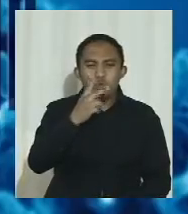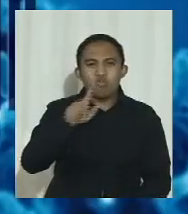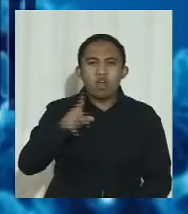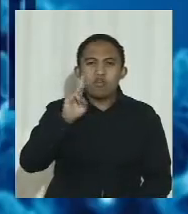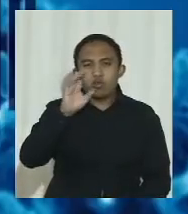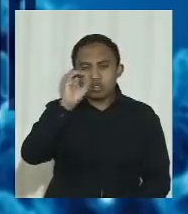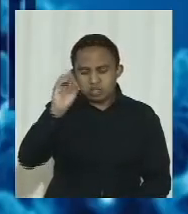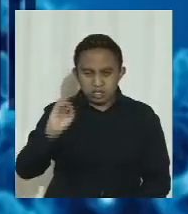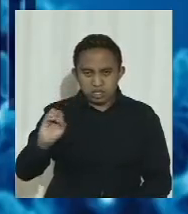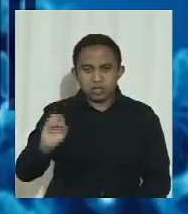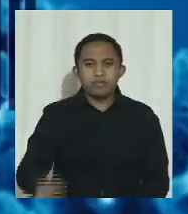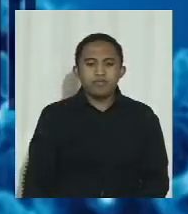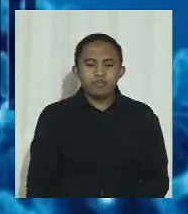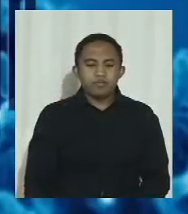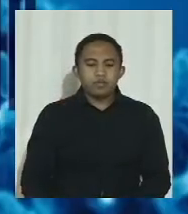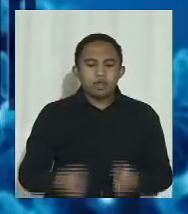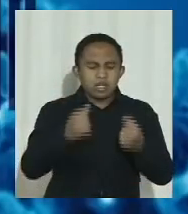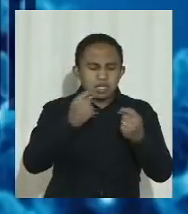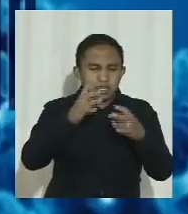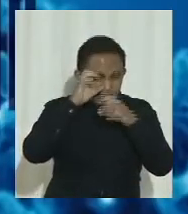2,000+ 700,000. Mitotaly